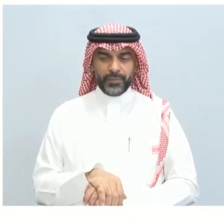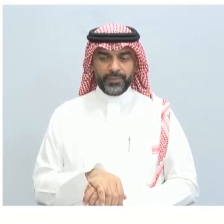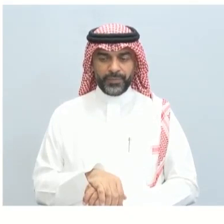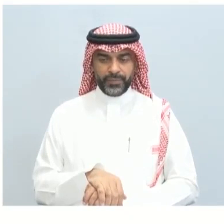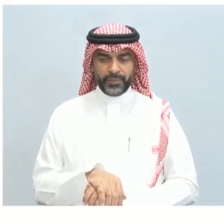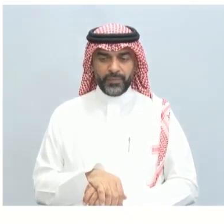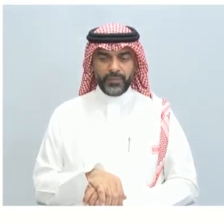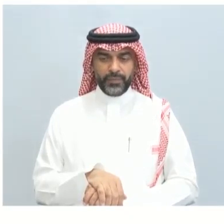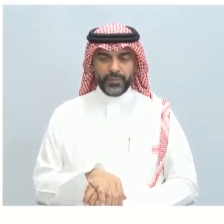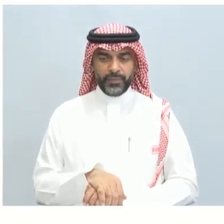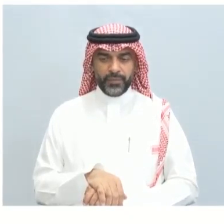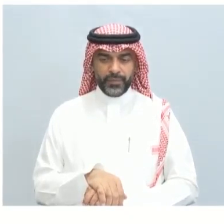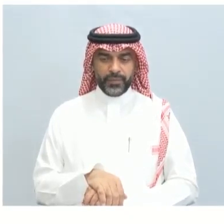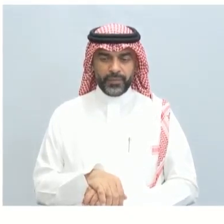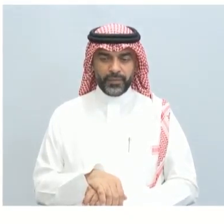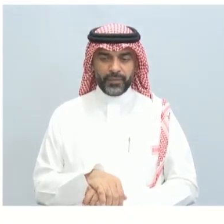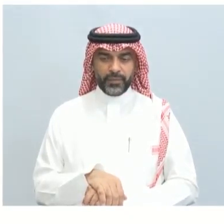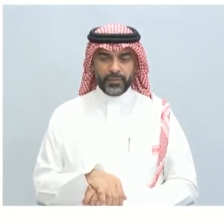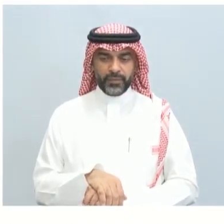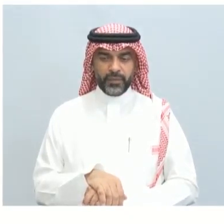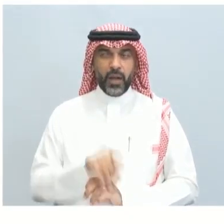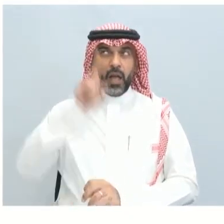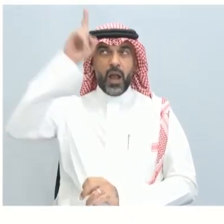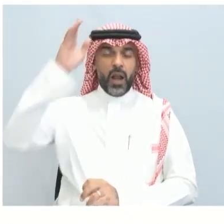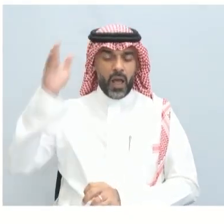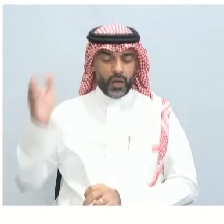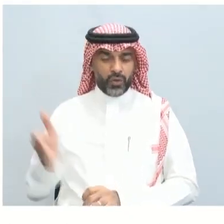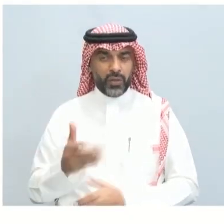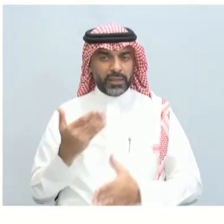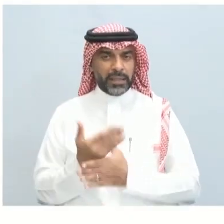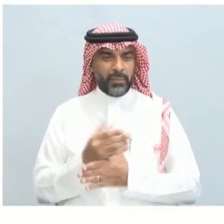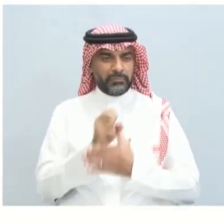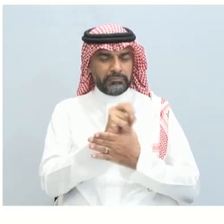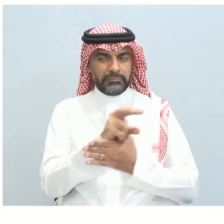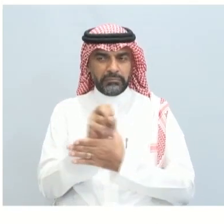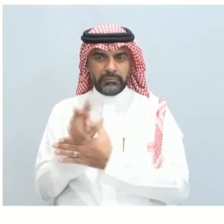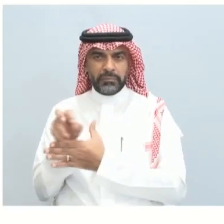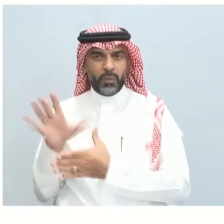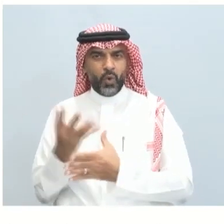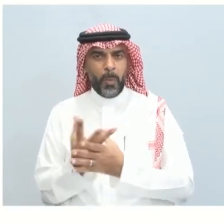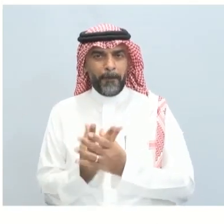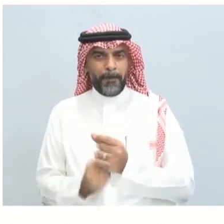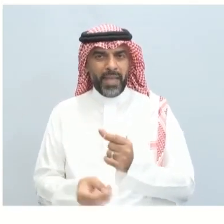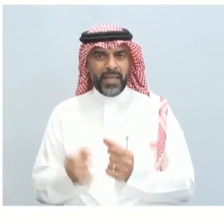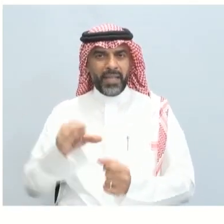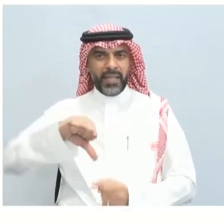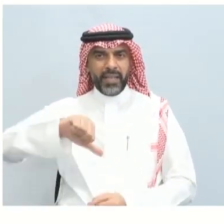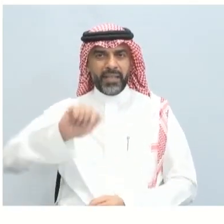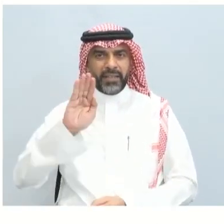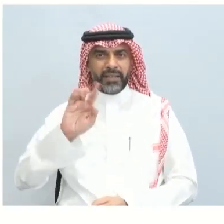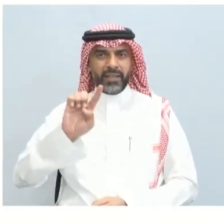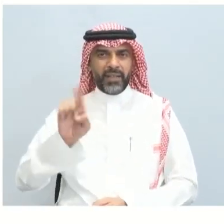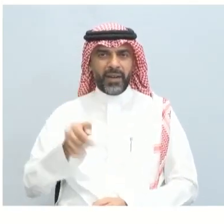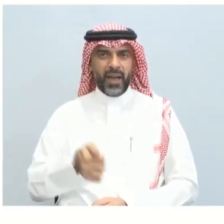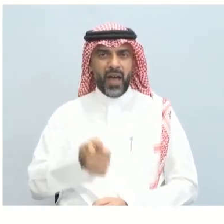ورسول من رسول الله ارسله الله عز وجل لهدايه بني اسرائيل